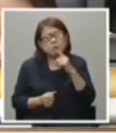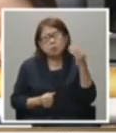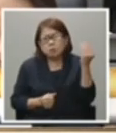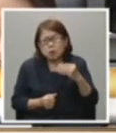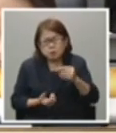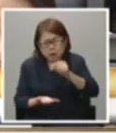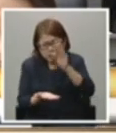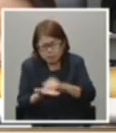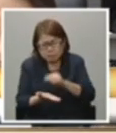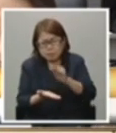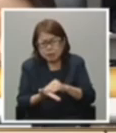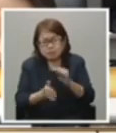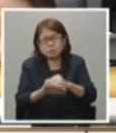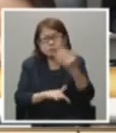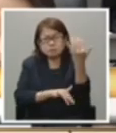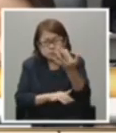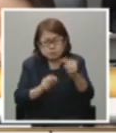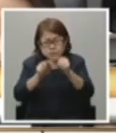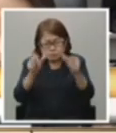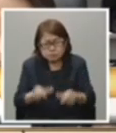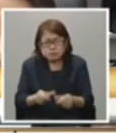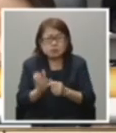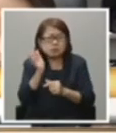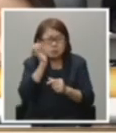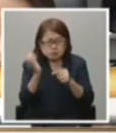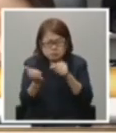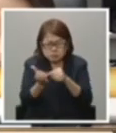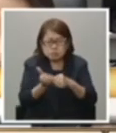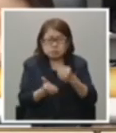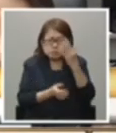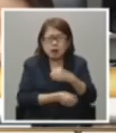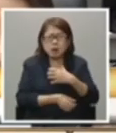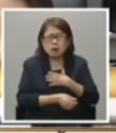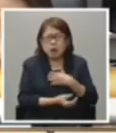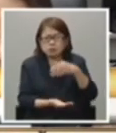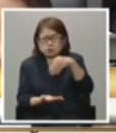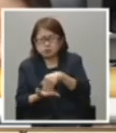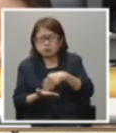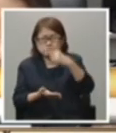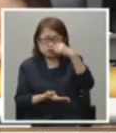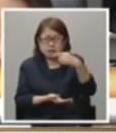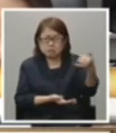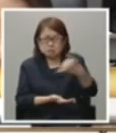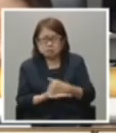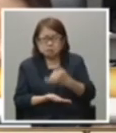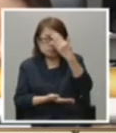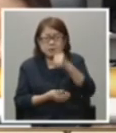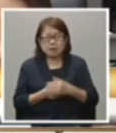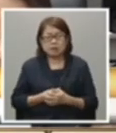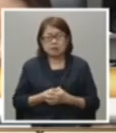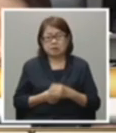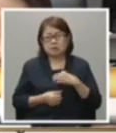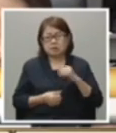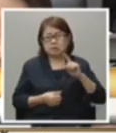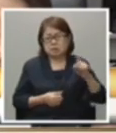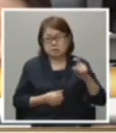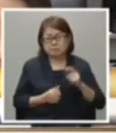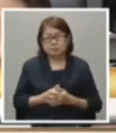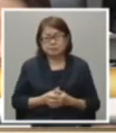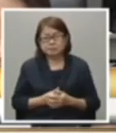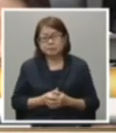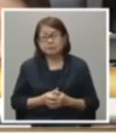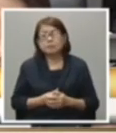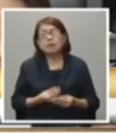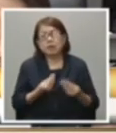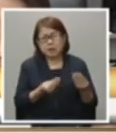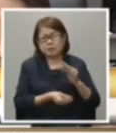างเดียวทำไมเขาถึงอยากจะมาตั้งแพลตฟอร์มในเมืองไทยอันนี้คำถามที่หนึ่งที่ดิฉันอยากให้ท่านเก็บไว้ในใจ